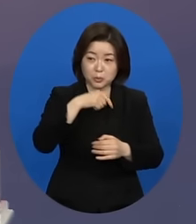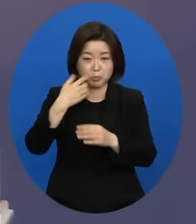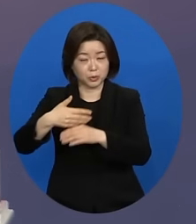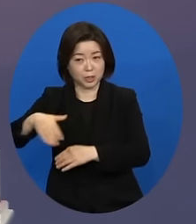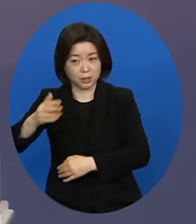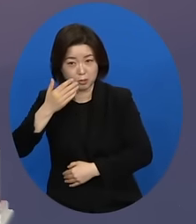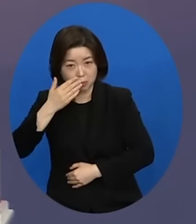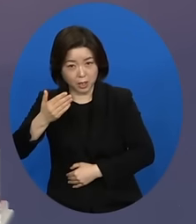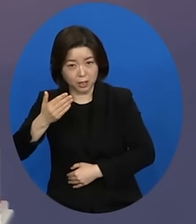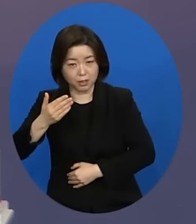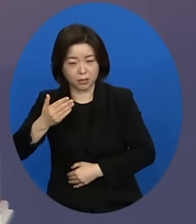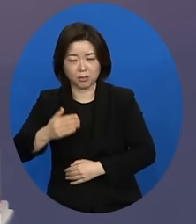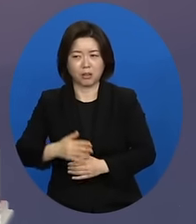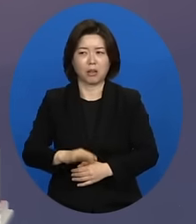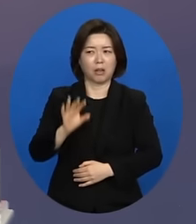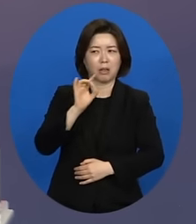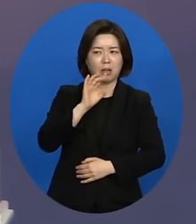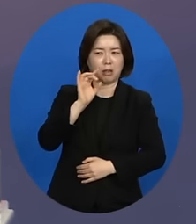못 가죠.